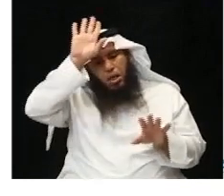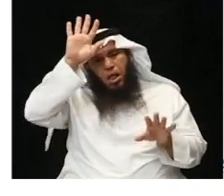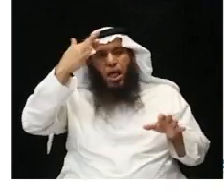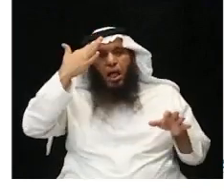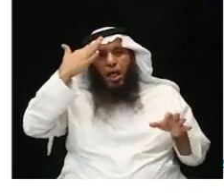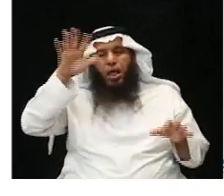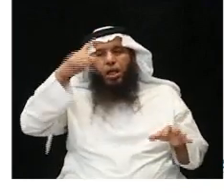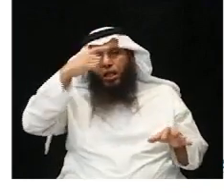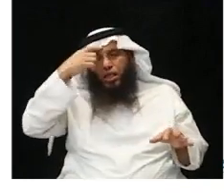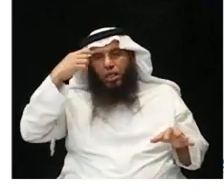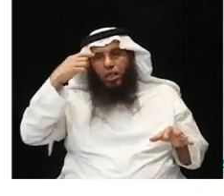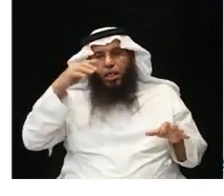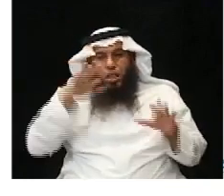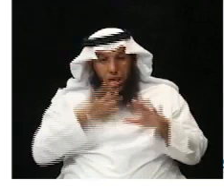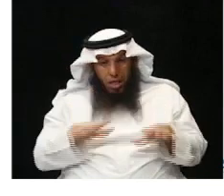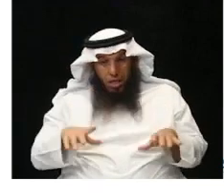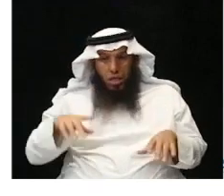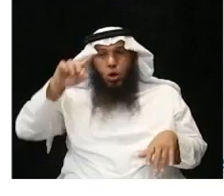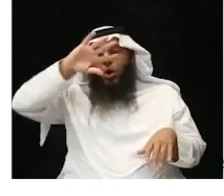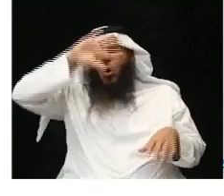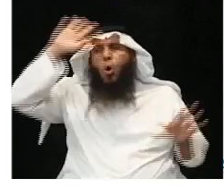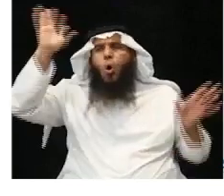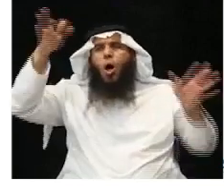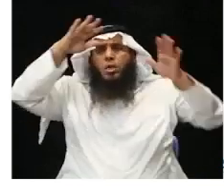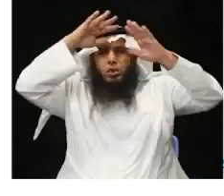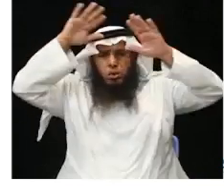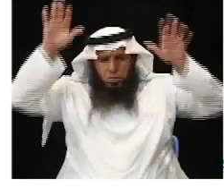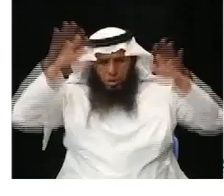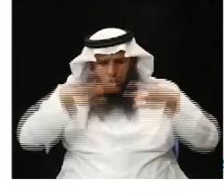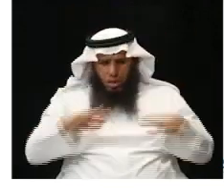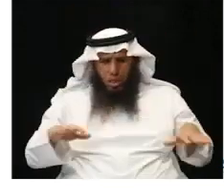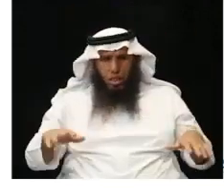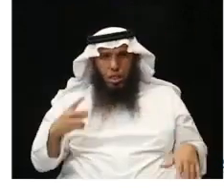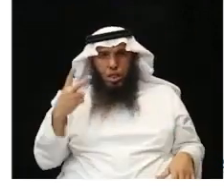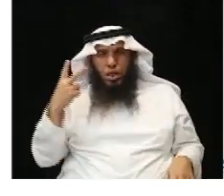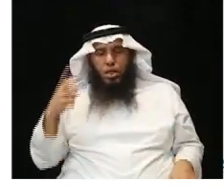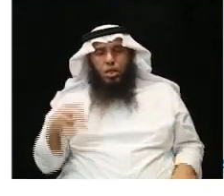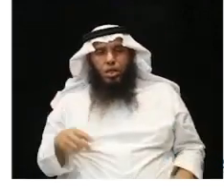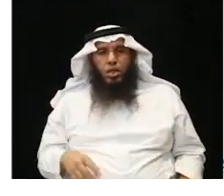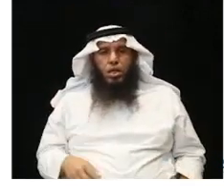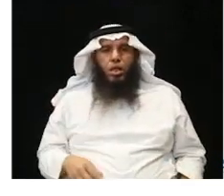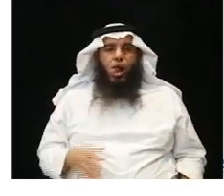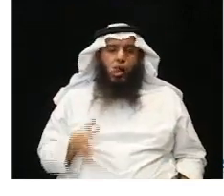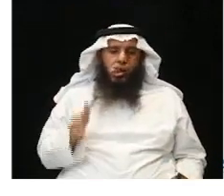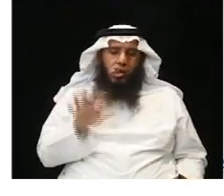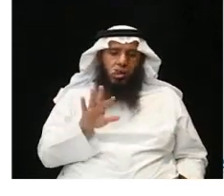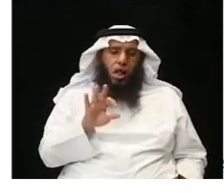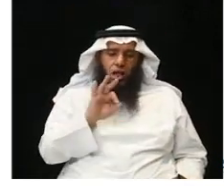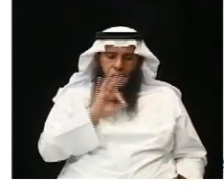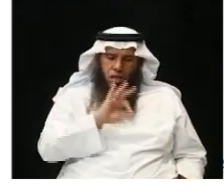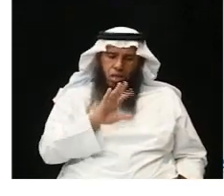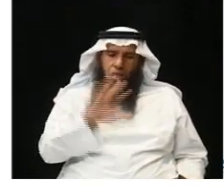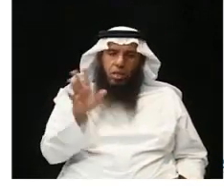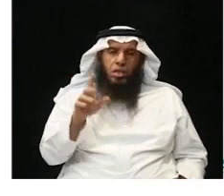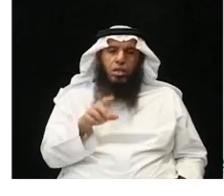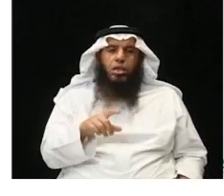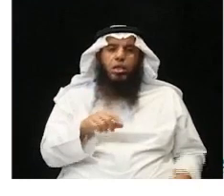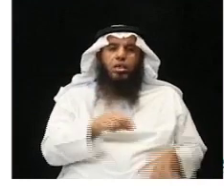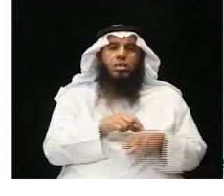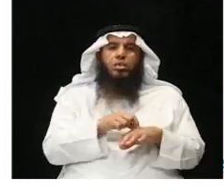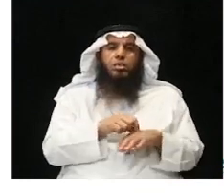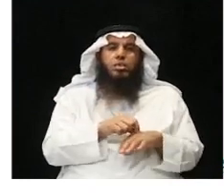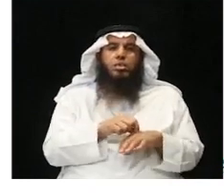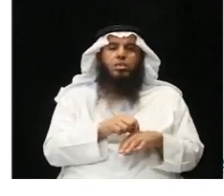المتصرف ليس في الأرض بل في كل هذا الكون. اثنين أن الموت حق واقع على الجن والإنس، ويبقى